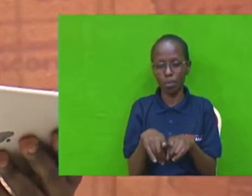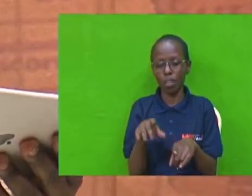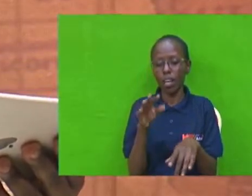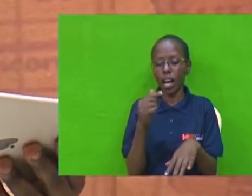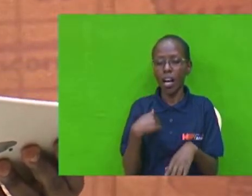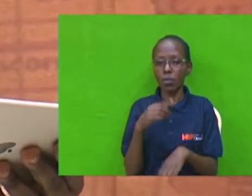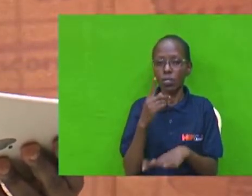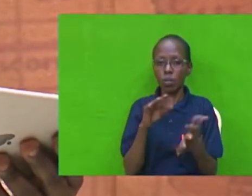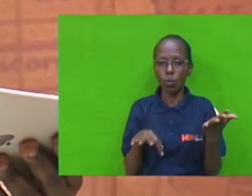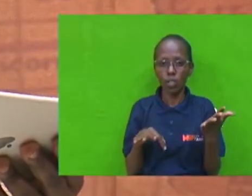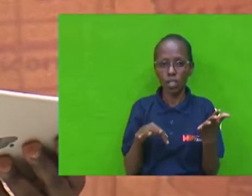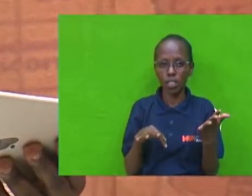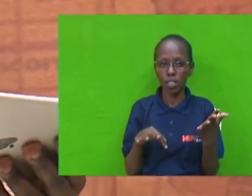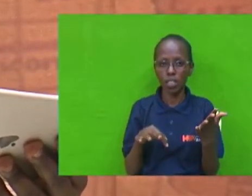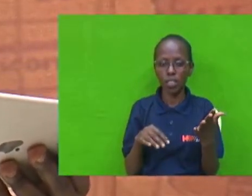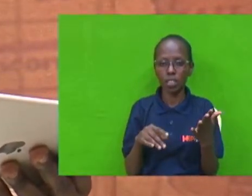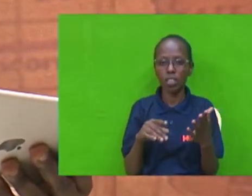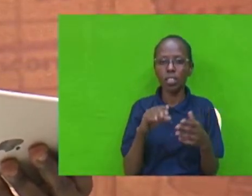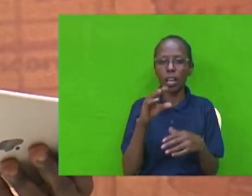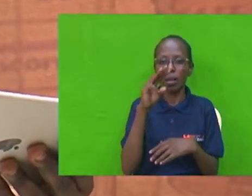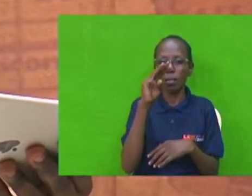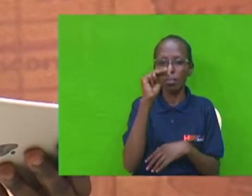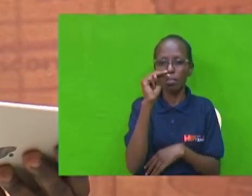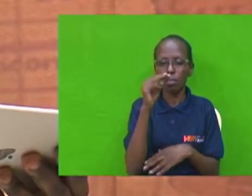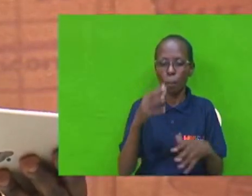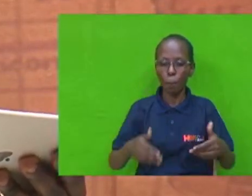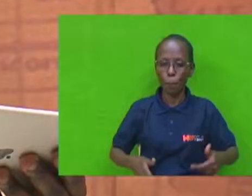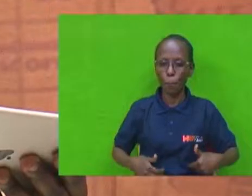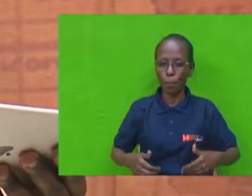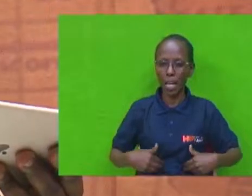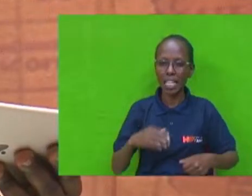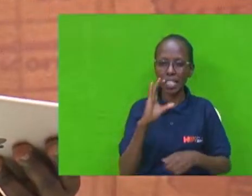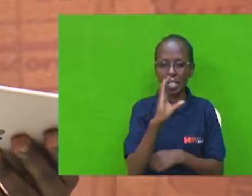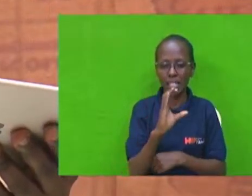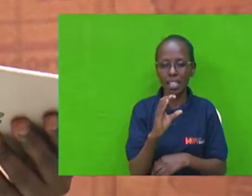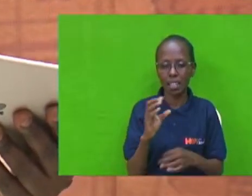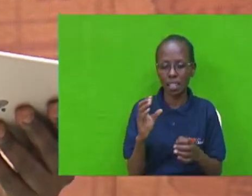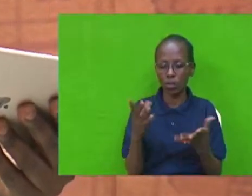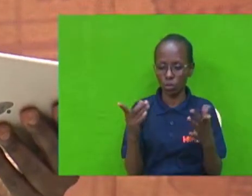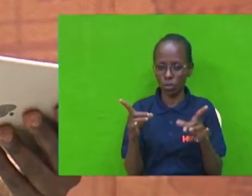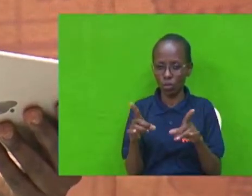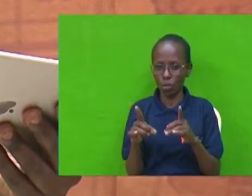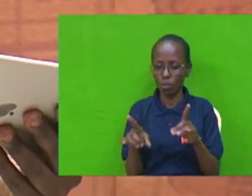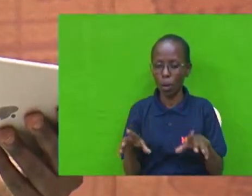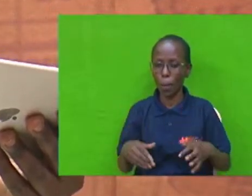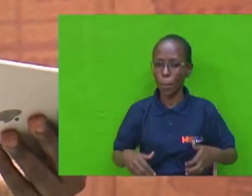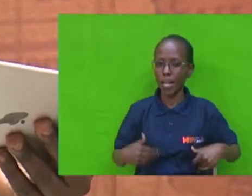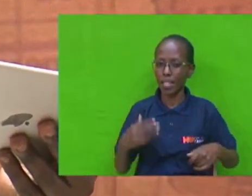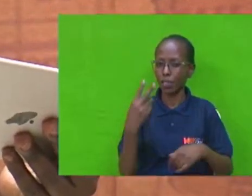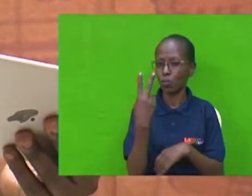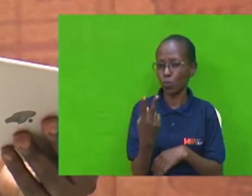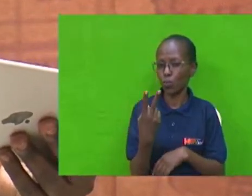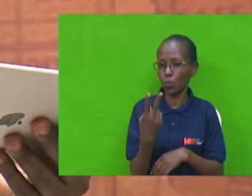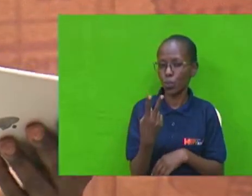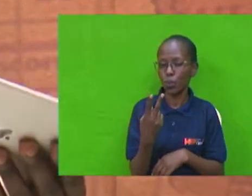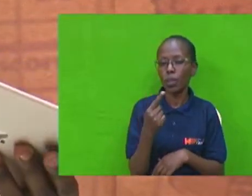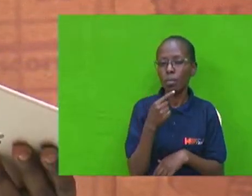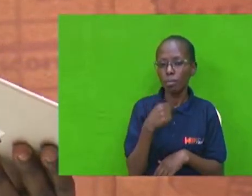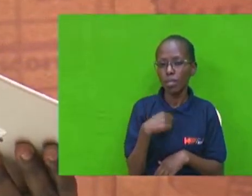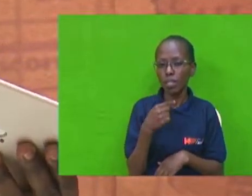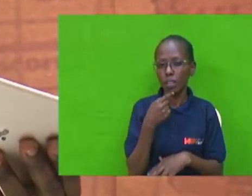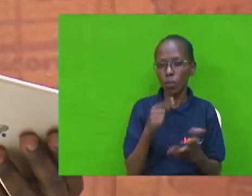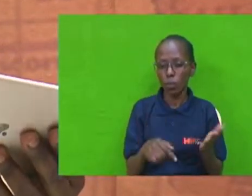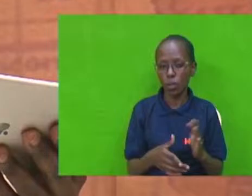tunasema monkey see, monkey do. Naona sasa watoto wataiga hata nini. Na walimu tu niseme hivi